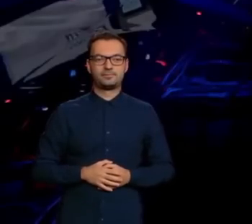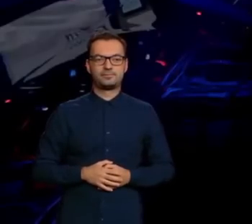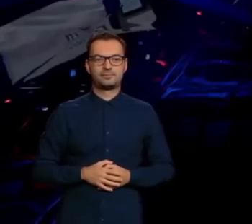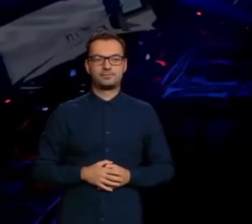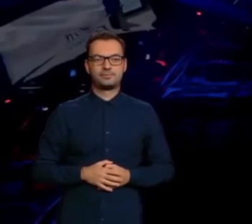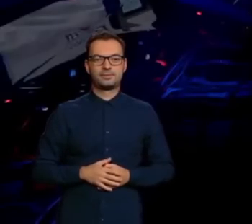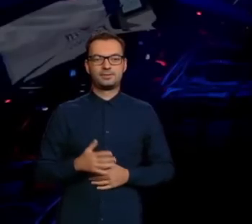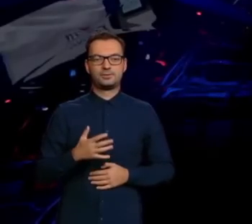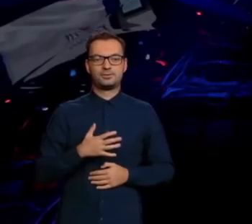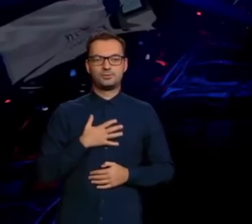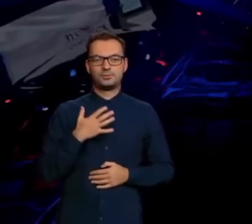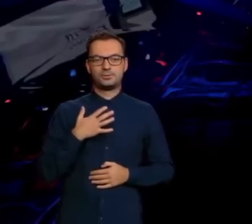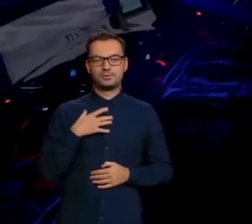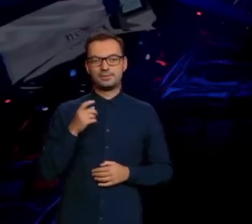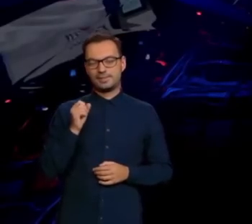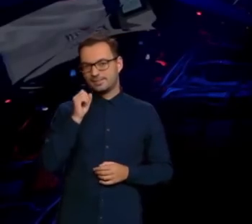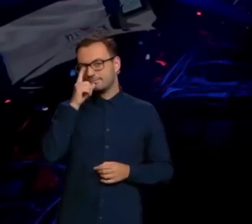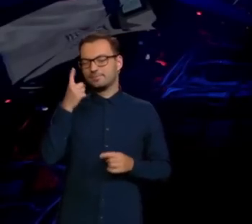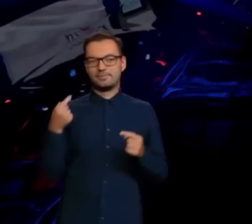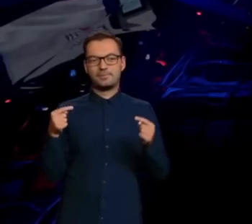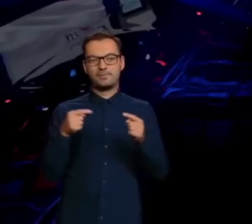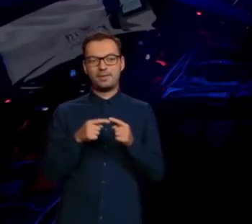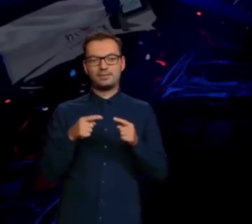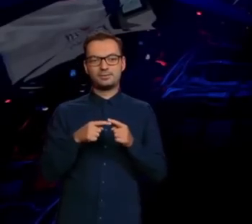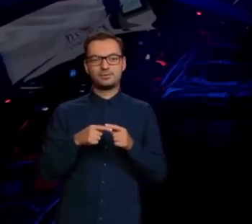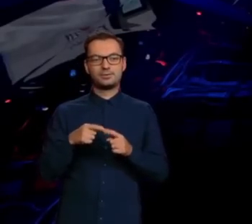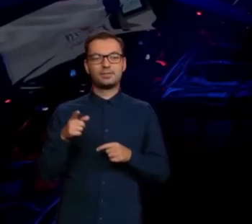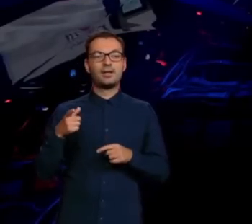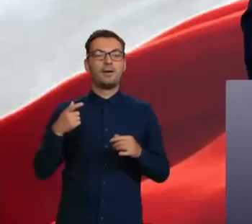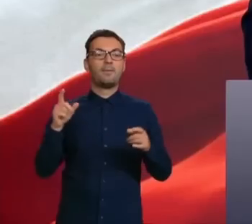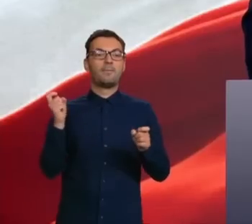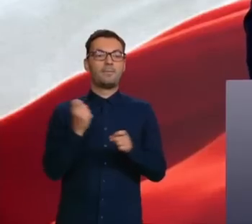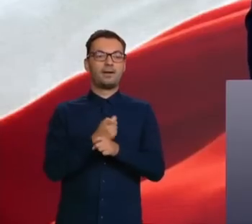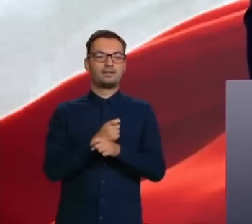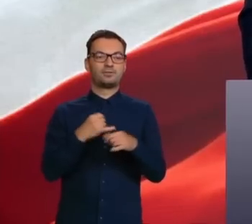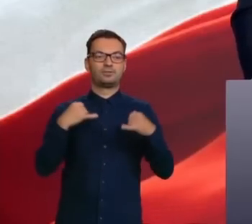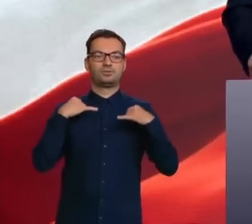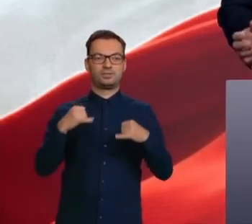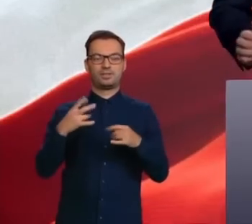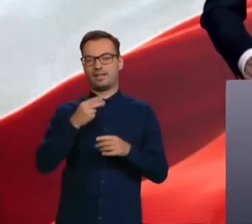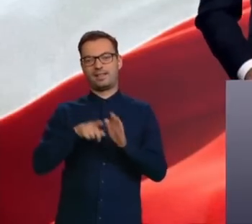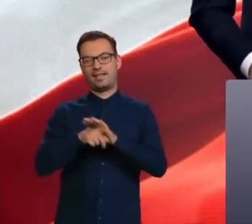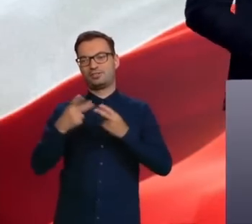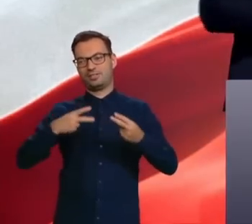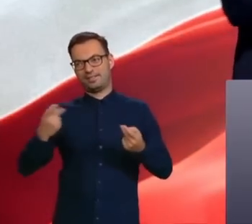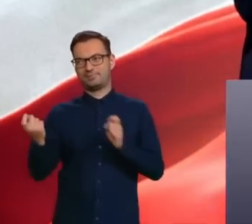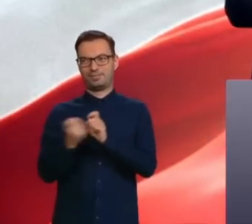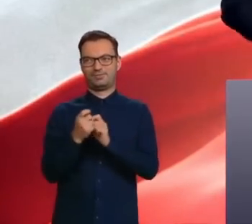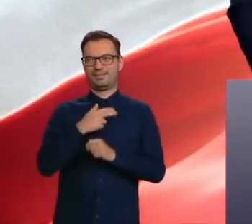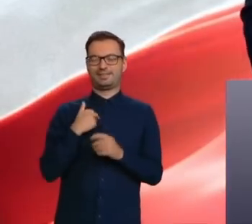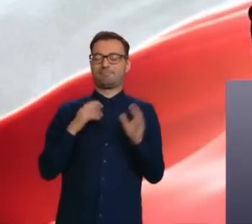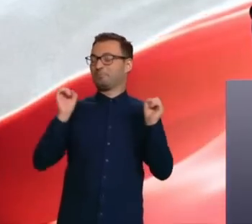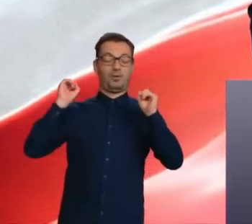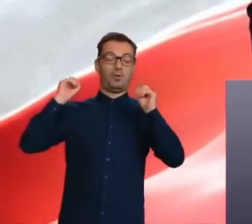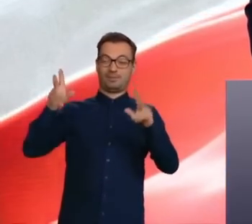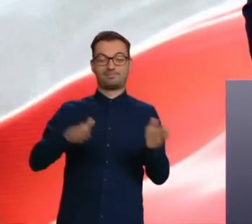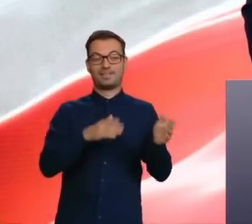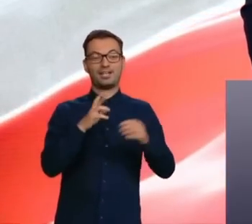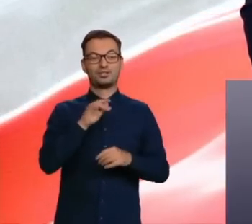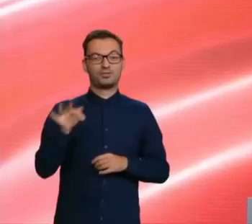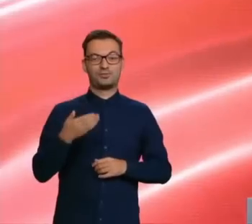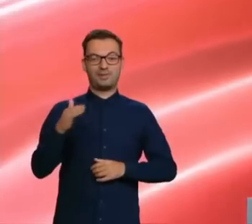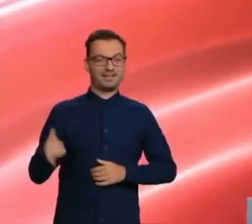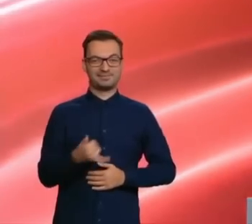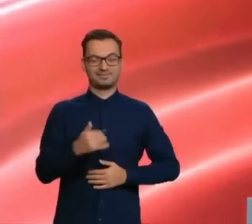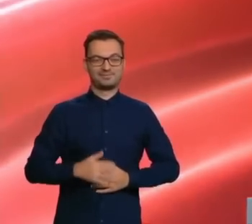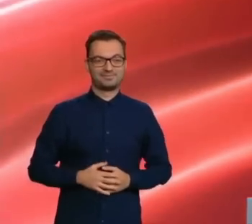że ta zadziorność byłaby na miejscu względem przywódców państw silniejszych od Polski, a nie względem dziennikarzy. No ale cóż, Krzysztof Maj, bardzo proszę.